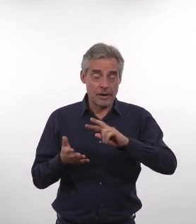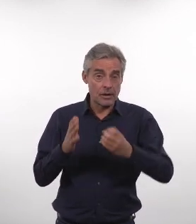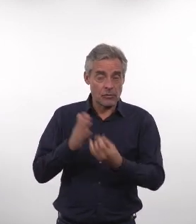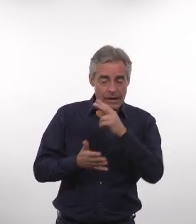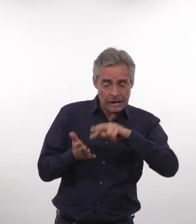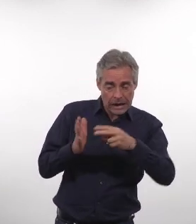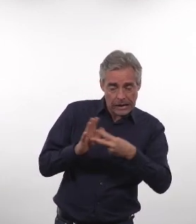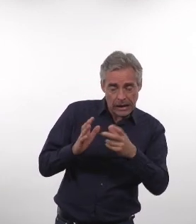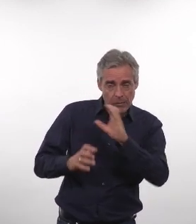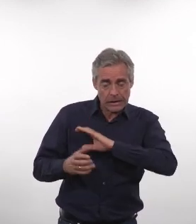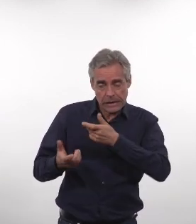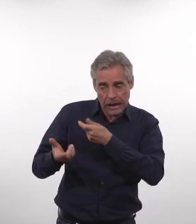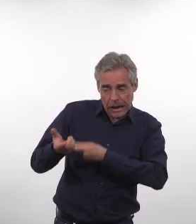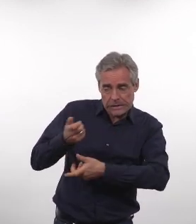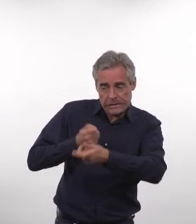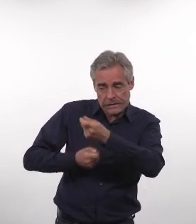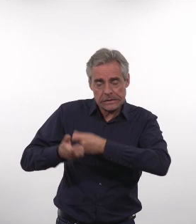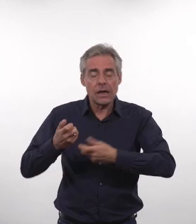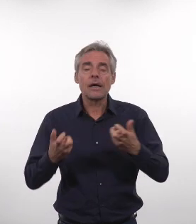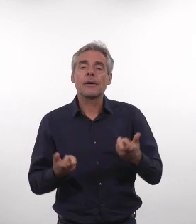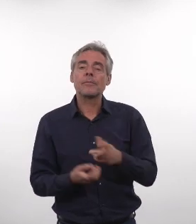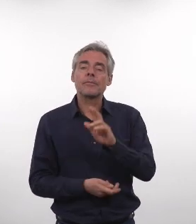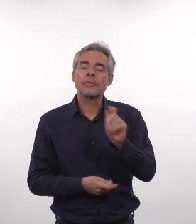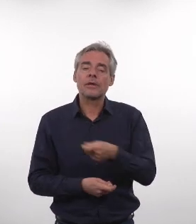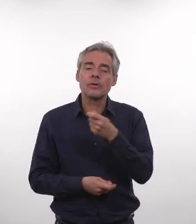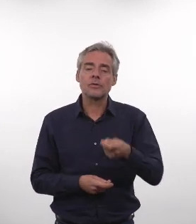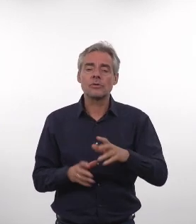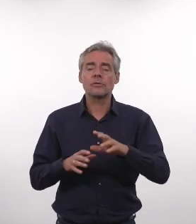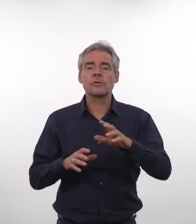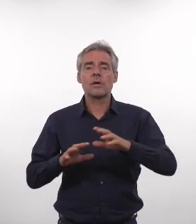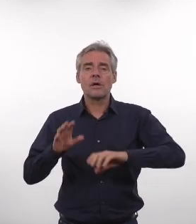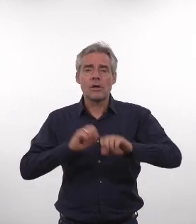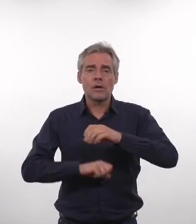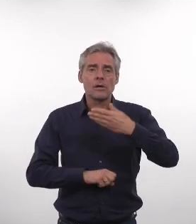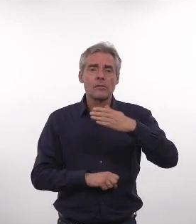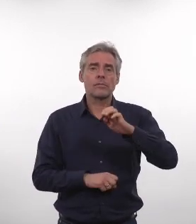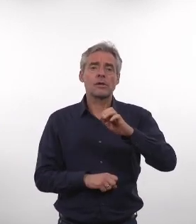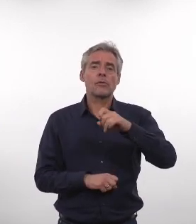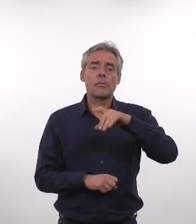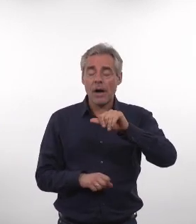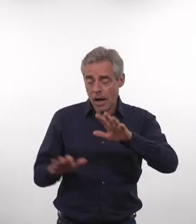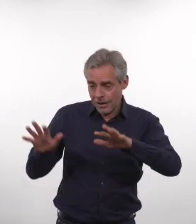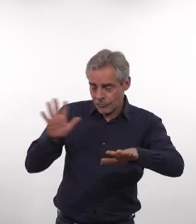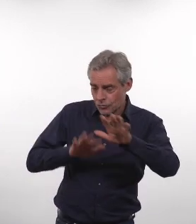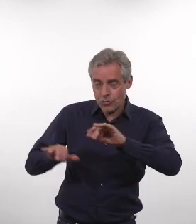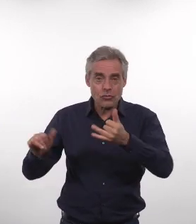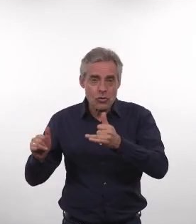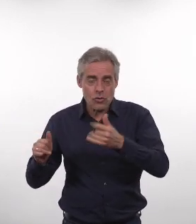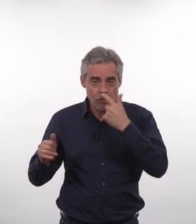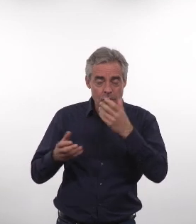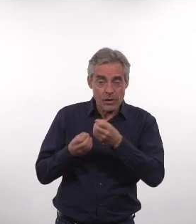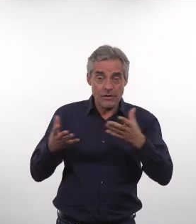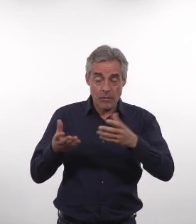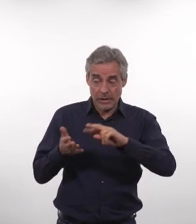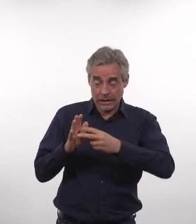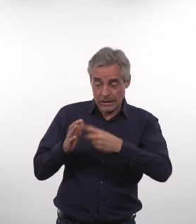pour amener le patient aux soins. Bien sûr, on utilise de l'EMLA, du méopa, de la distraction. On a développé un